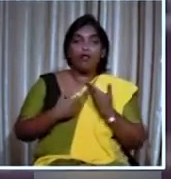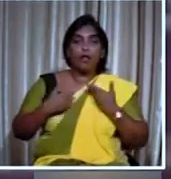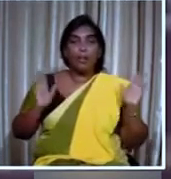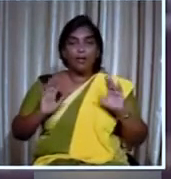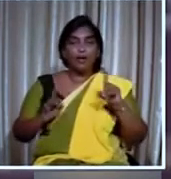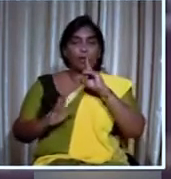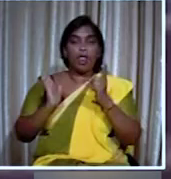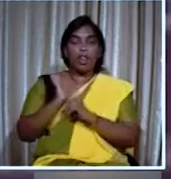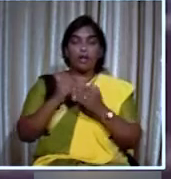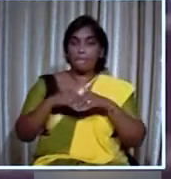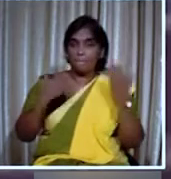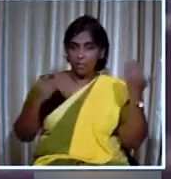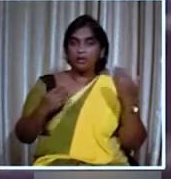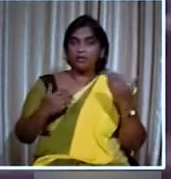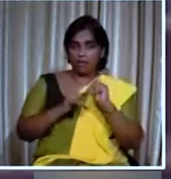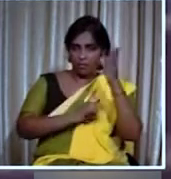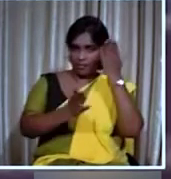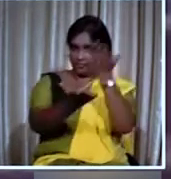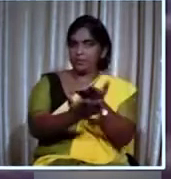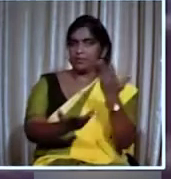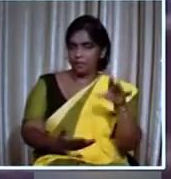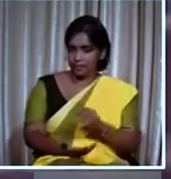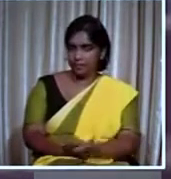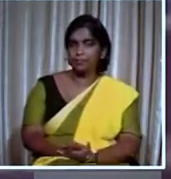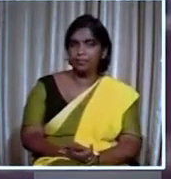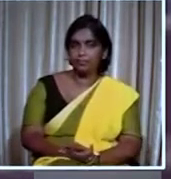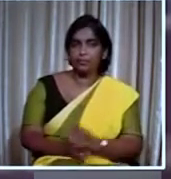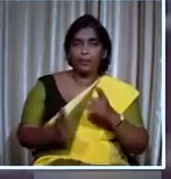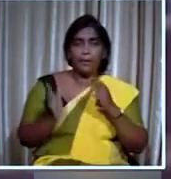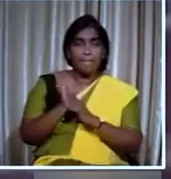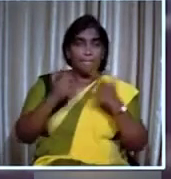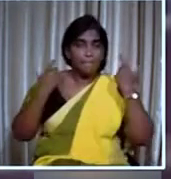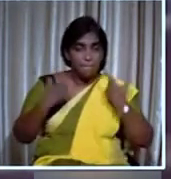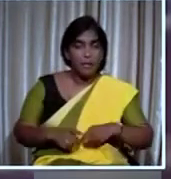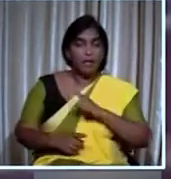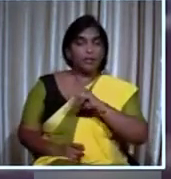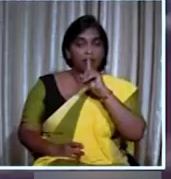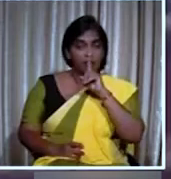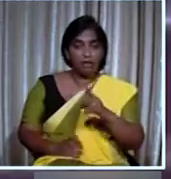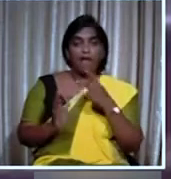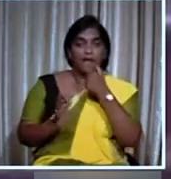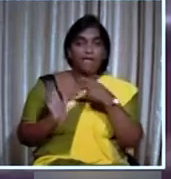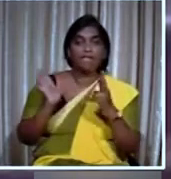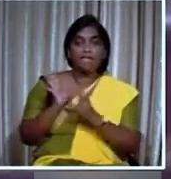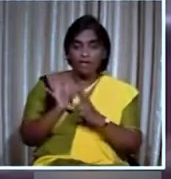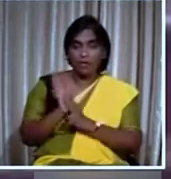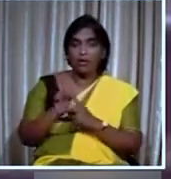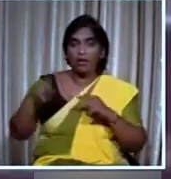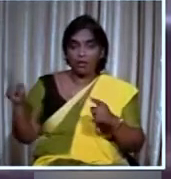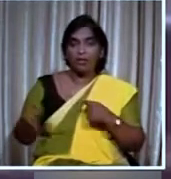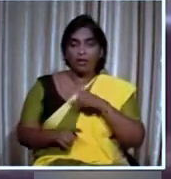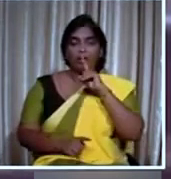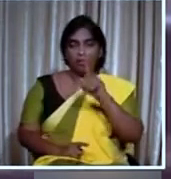නැතු කියන්නේ ලංකාදීපේ මම මේක සභාගත කරලා තියෙනවා මේ පාර්ලිමේන්තුවේ. මහින්ද රාජපක්ෂ මහත්තයා කියනකොට විමල් වීරවංශ මහත්තයා ආපැත්තේ ඉඳන් ඒ